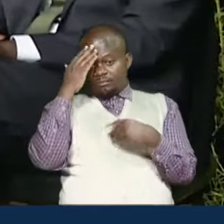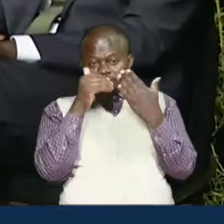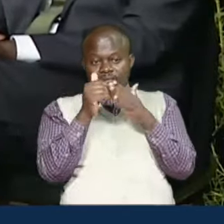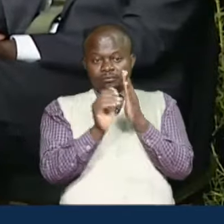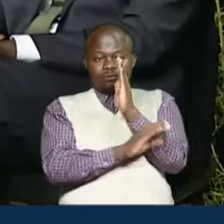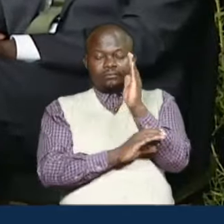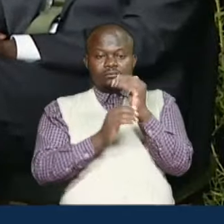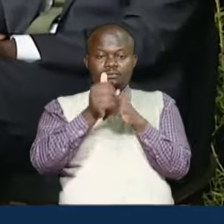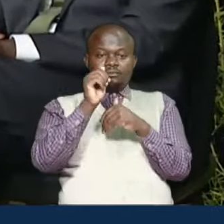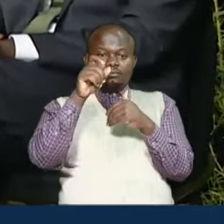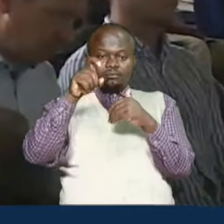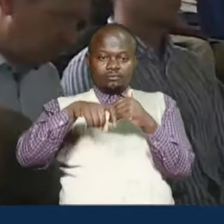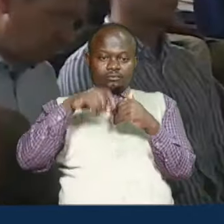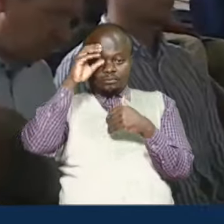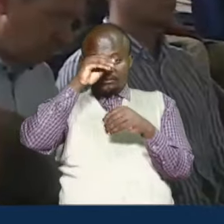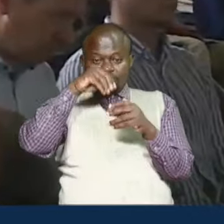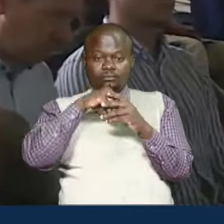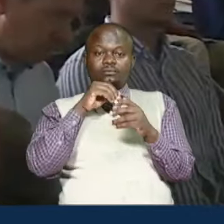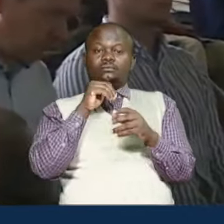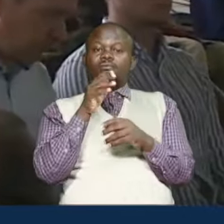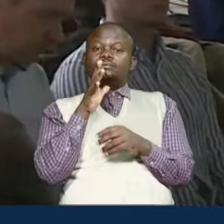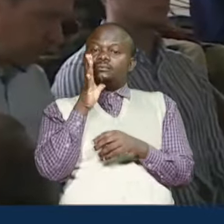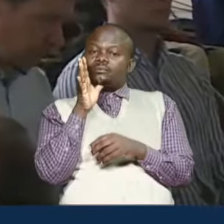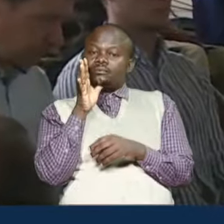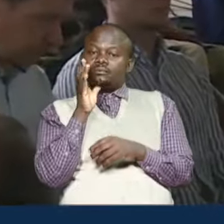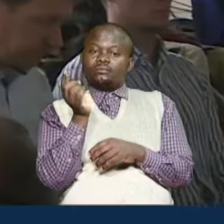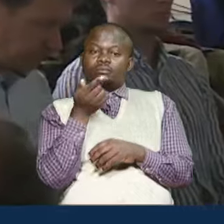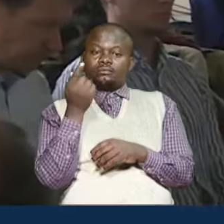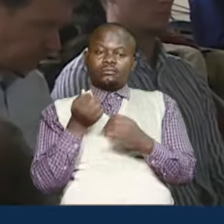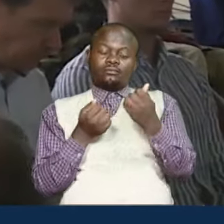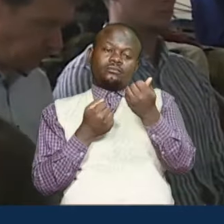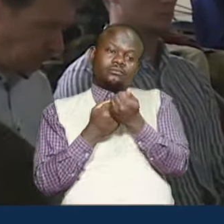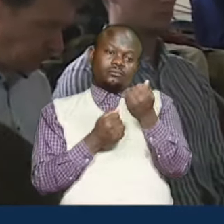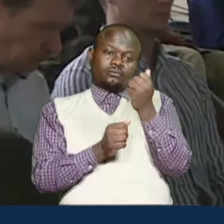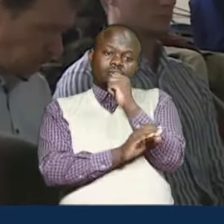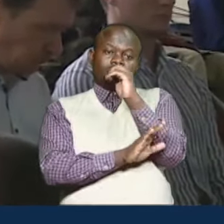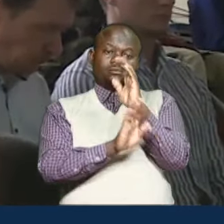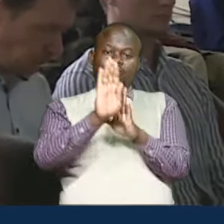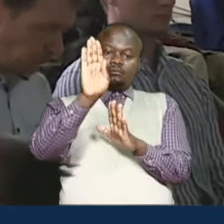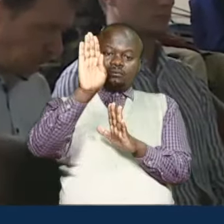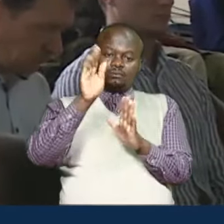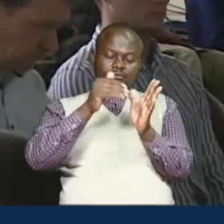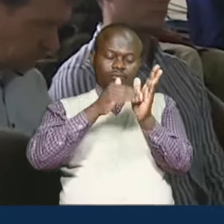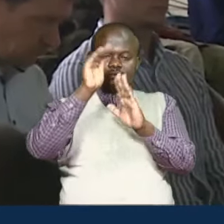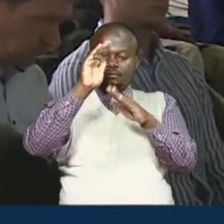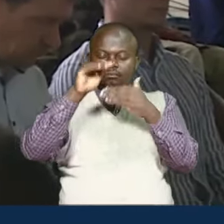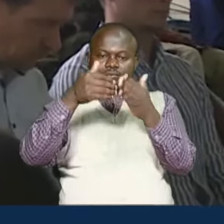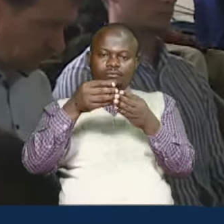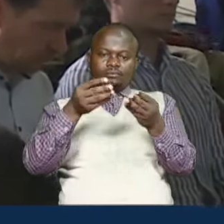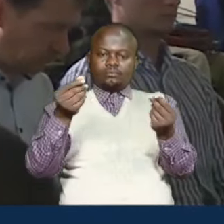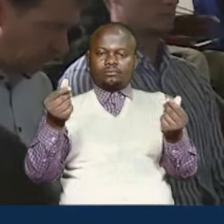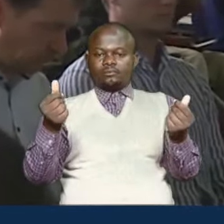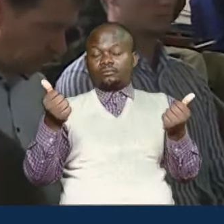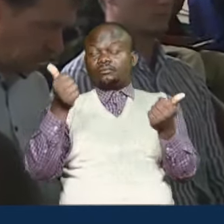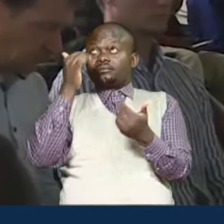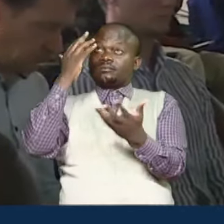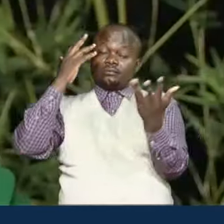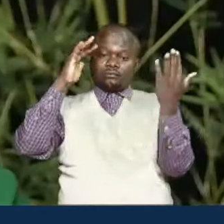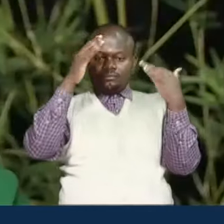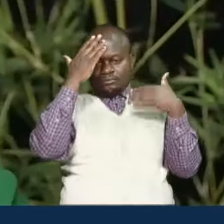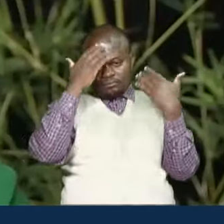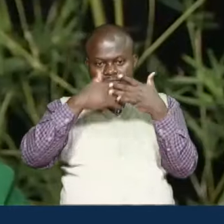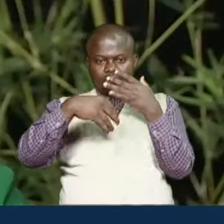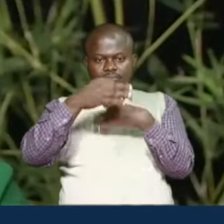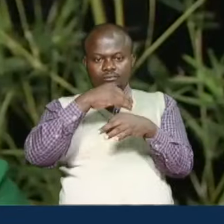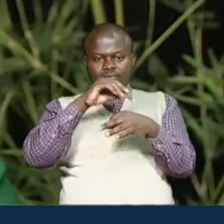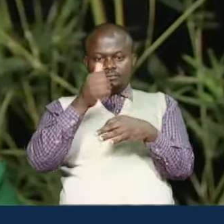ubwabyo bigomba kuyishakamo bidategereje gusa inkunga z'ibihugu byateye imbere, binagira uruhare rukomeye mu kwangiza ikirere kubera inganda n'ibindi